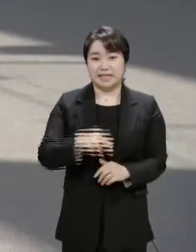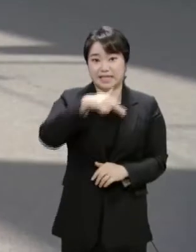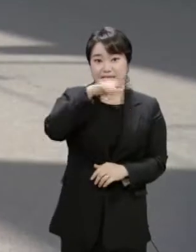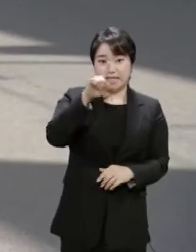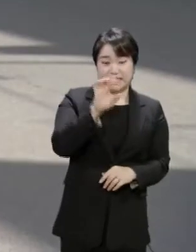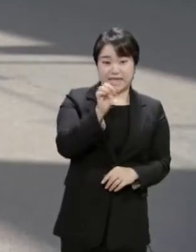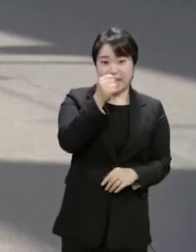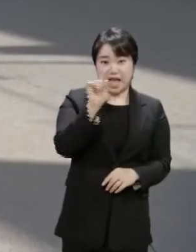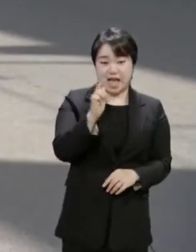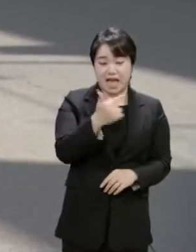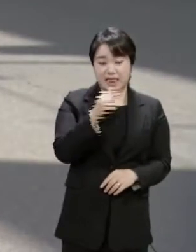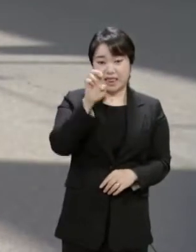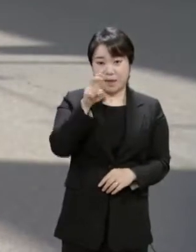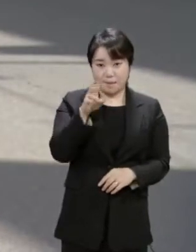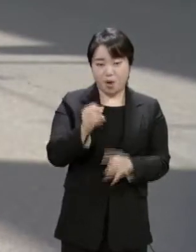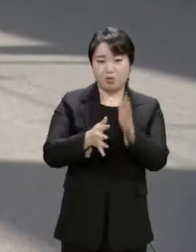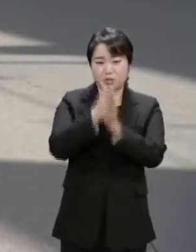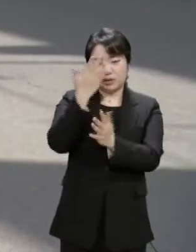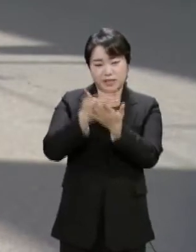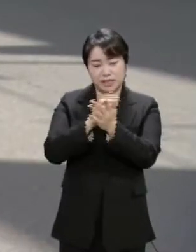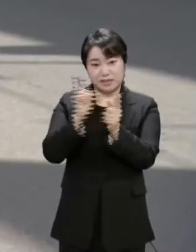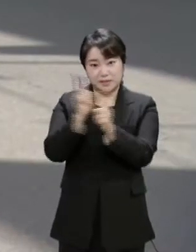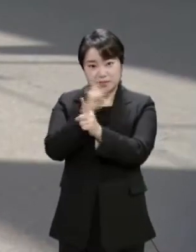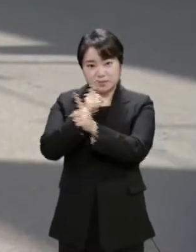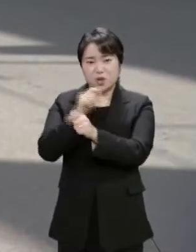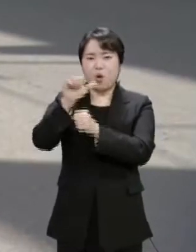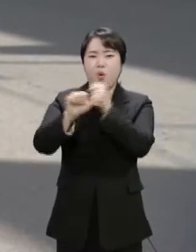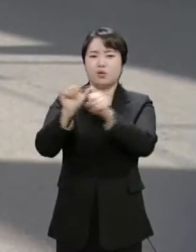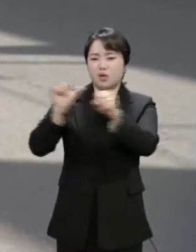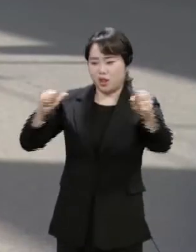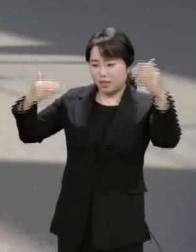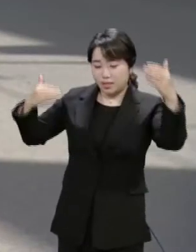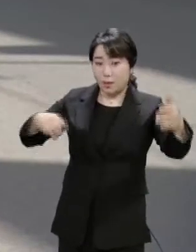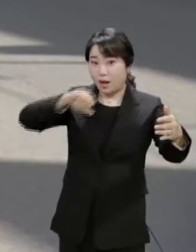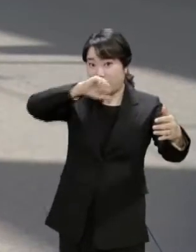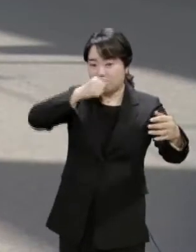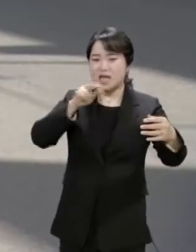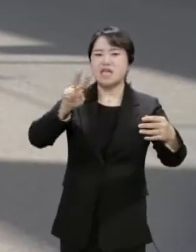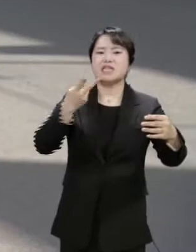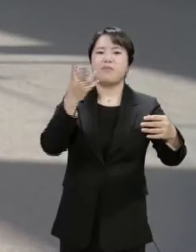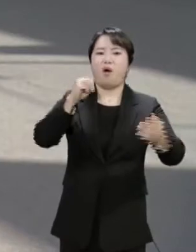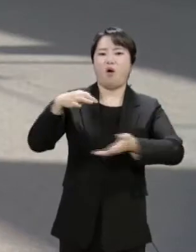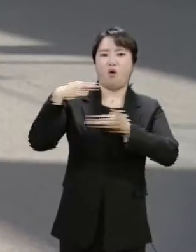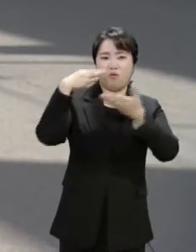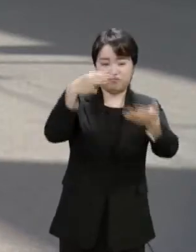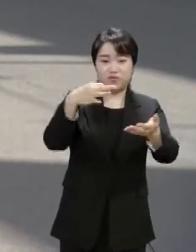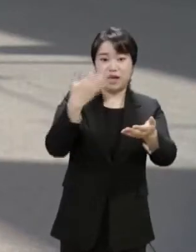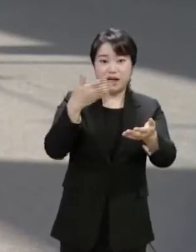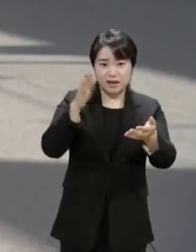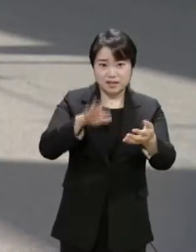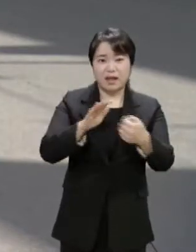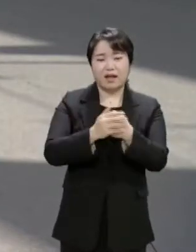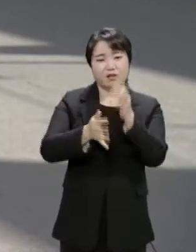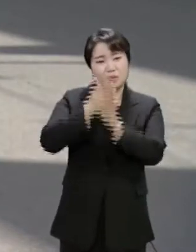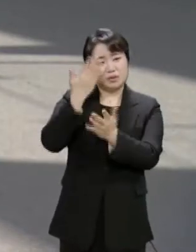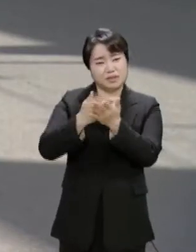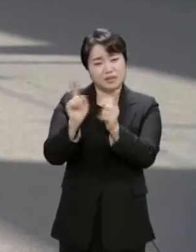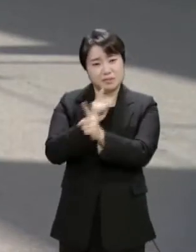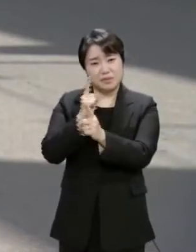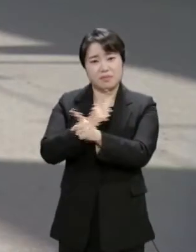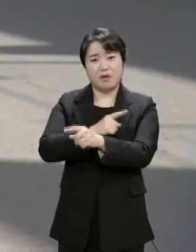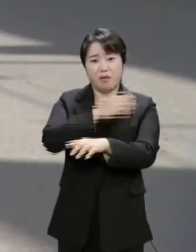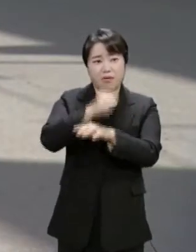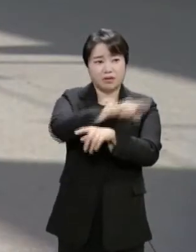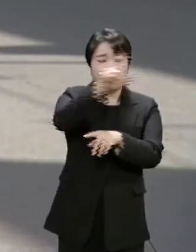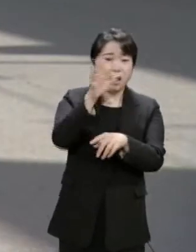장안평 도시재생 사업이 추진된 지난 5년 동안 투입된 예산은 약 200억 원. 하지만 이 도시재생 사업을 제대로